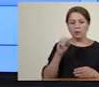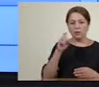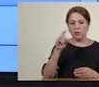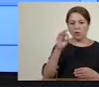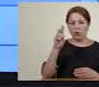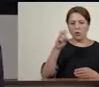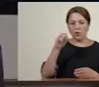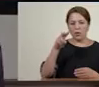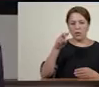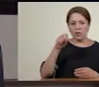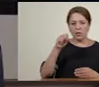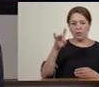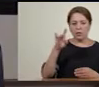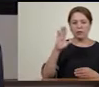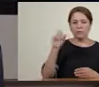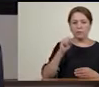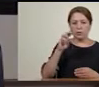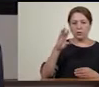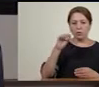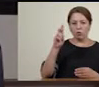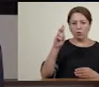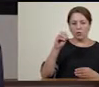sahobalar va tobiinlar.